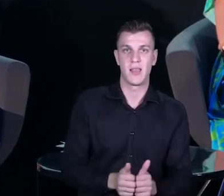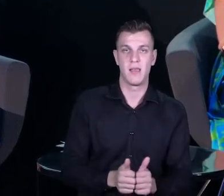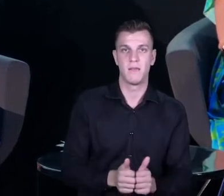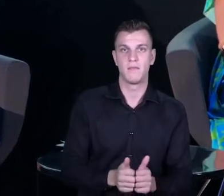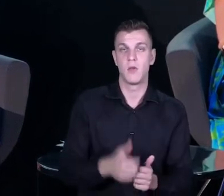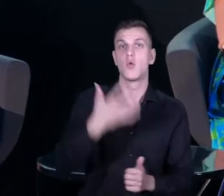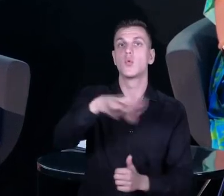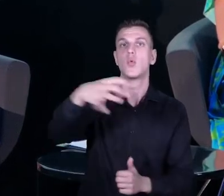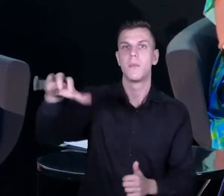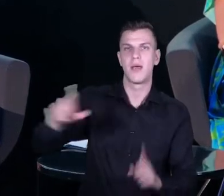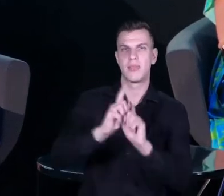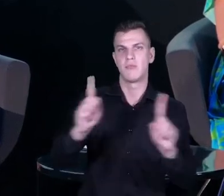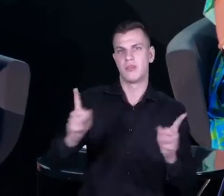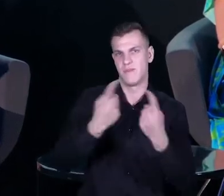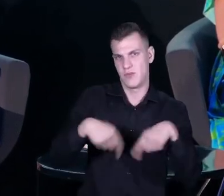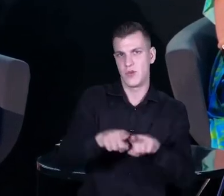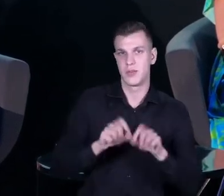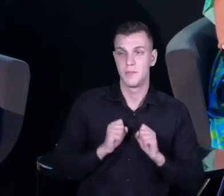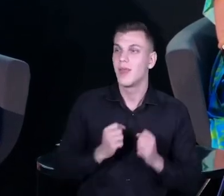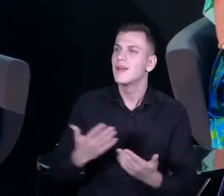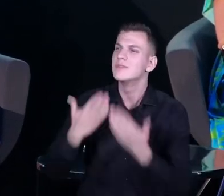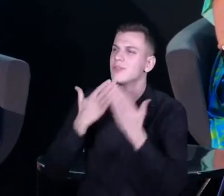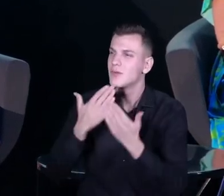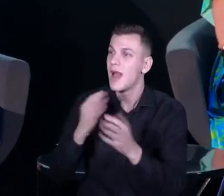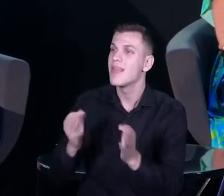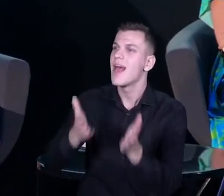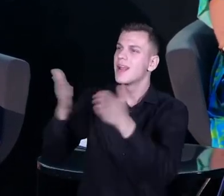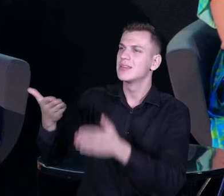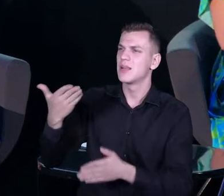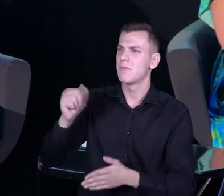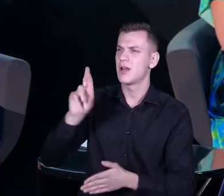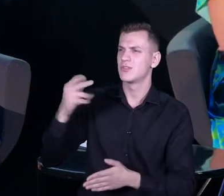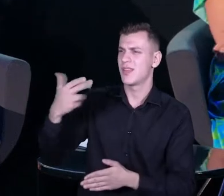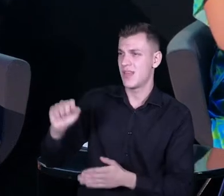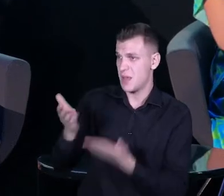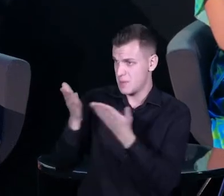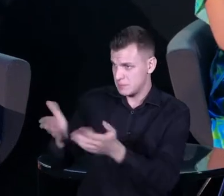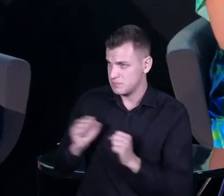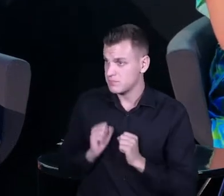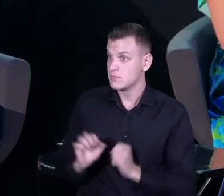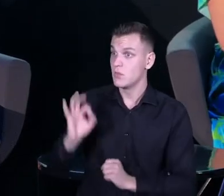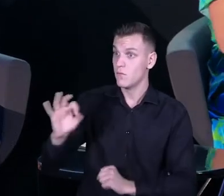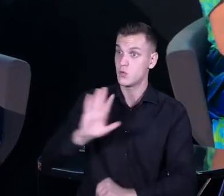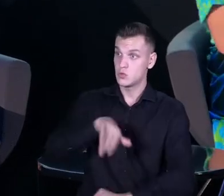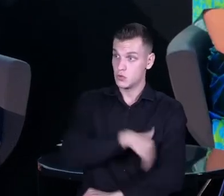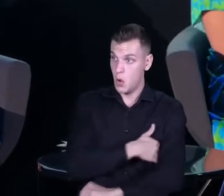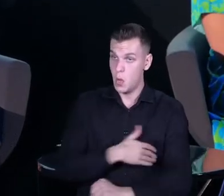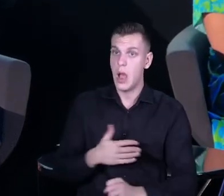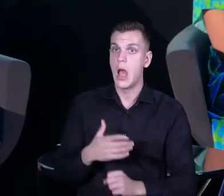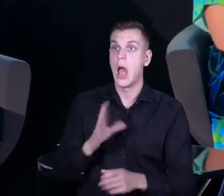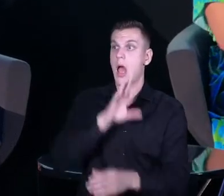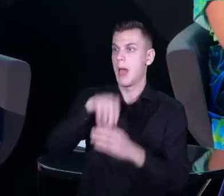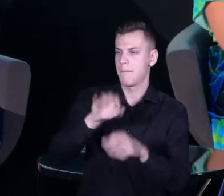grupy nauczycieli. Dziękuję bardzo. Zwrócę się teraz do ciebie, Marzeno. Twoja szkoła nie była